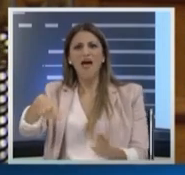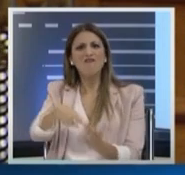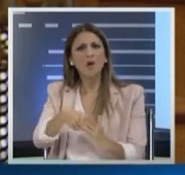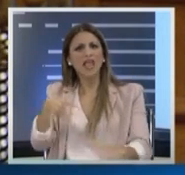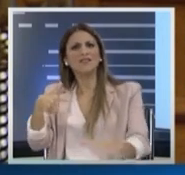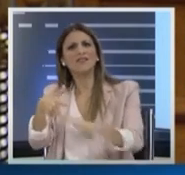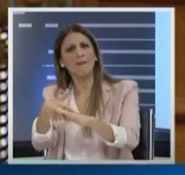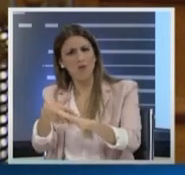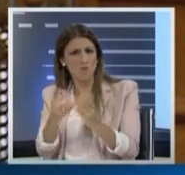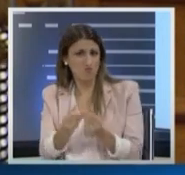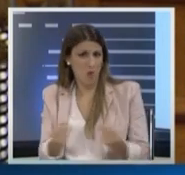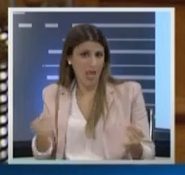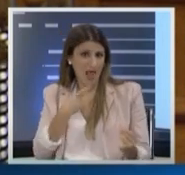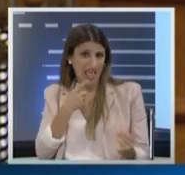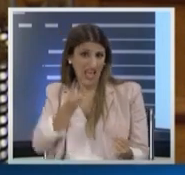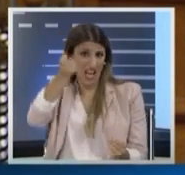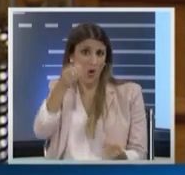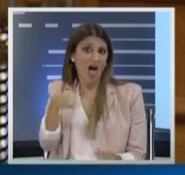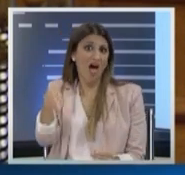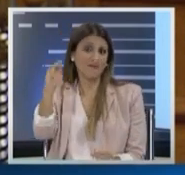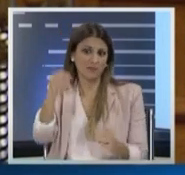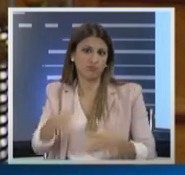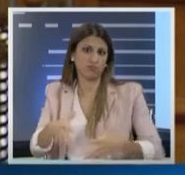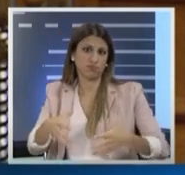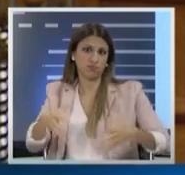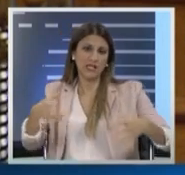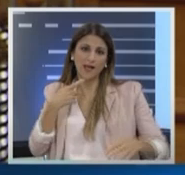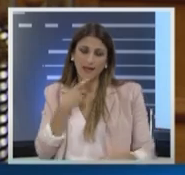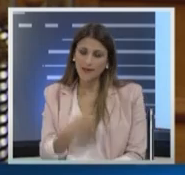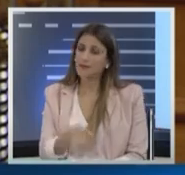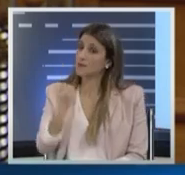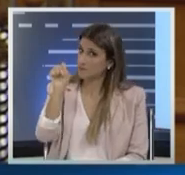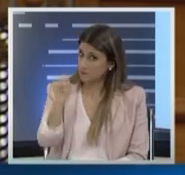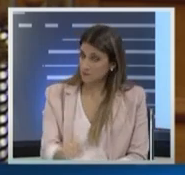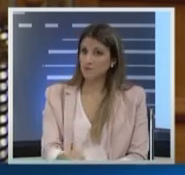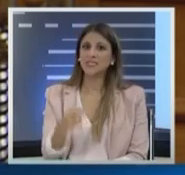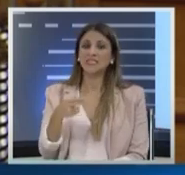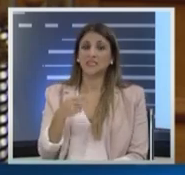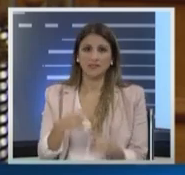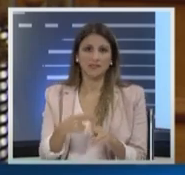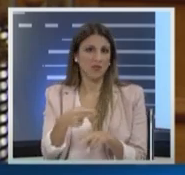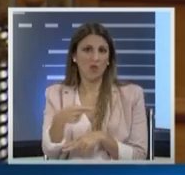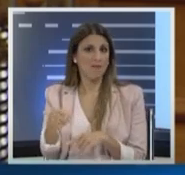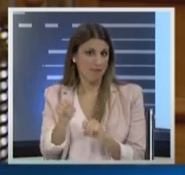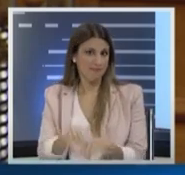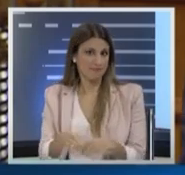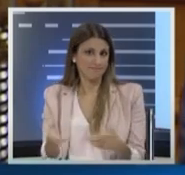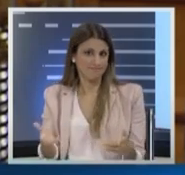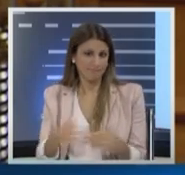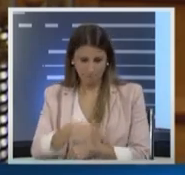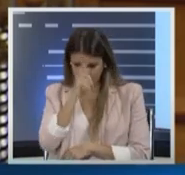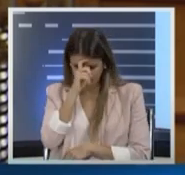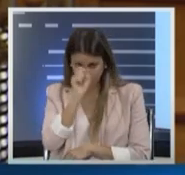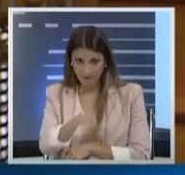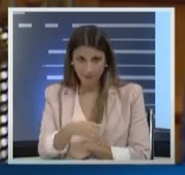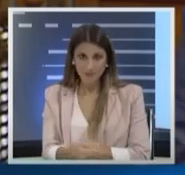Θα ήθελα να επισημάνω ότι πραγματικά αποτελεί ένα ζήτημα για την ελληνική οικονομία το ιδιωτικό χρέος, όμως